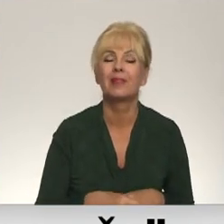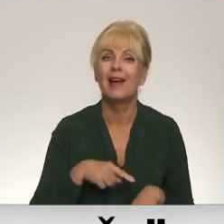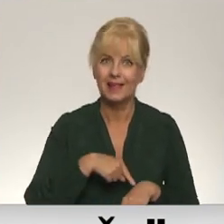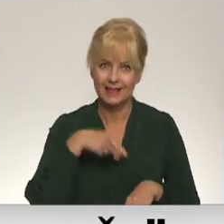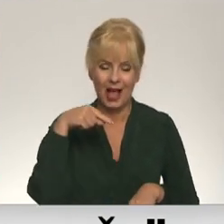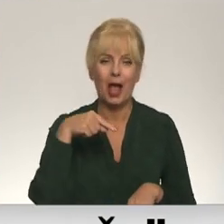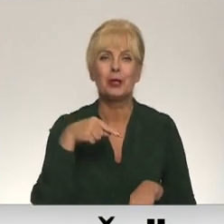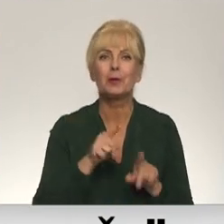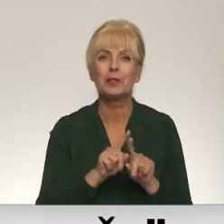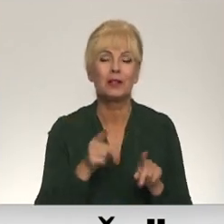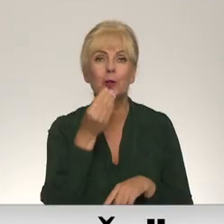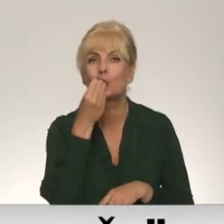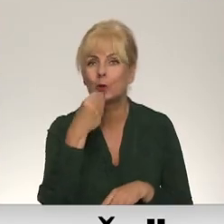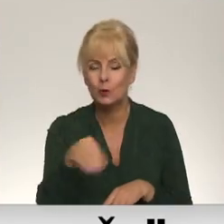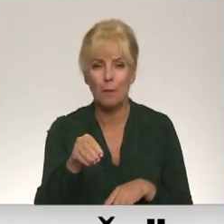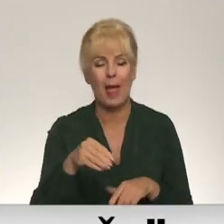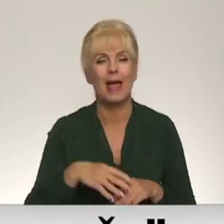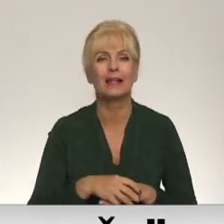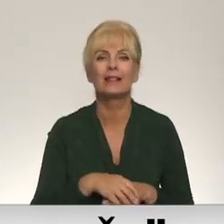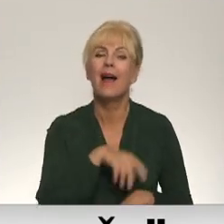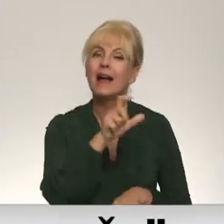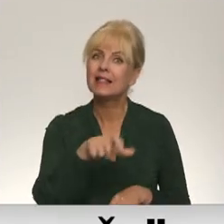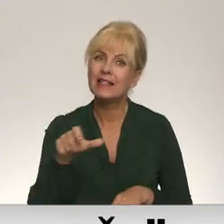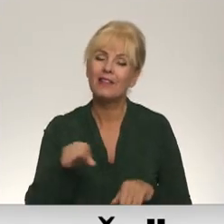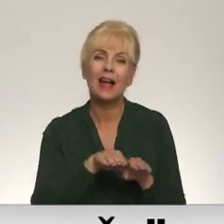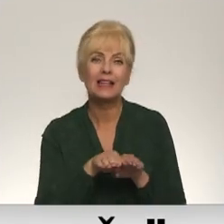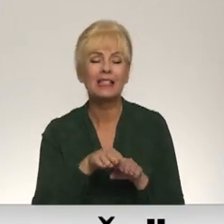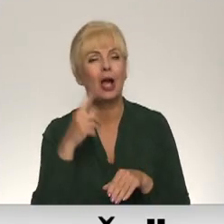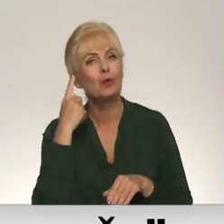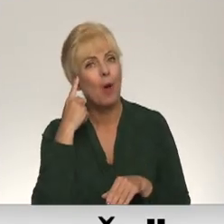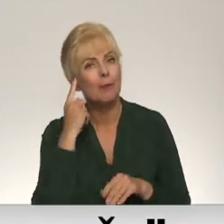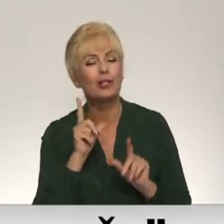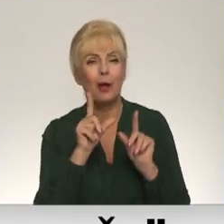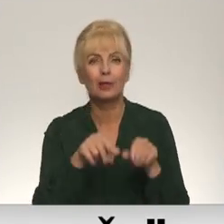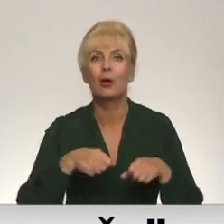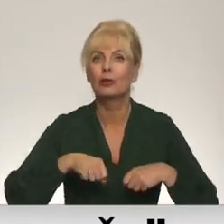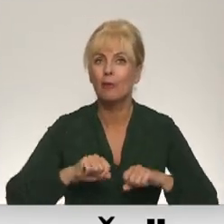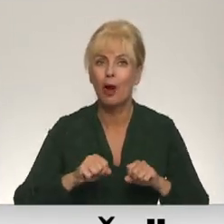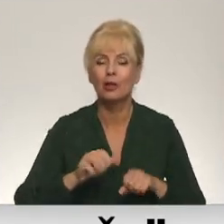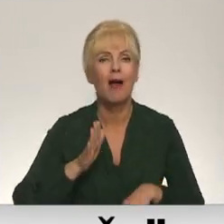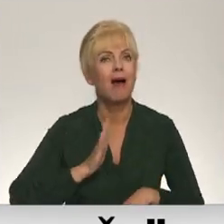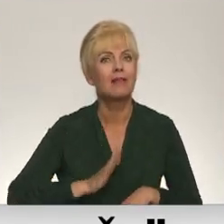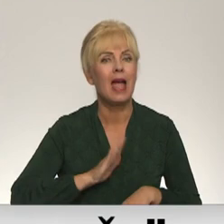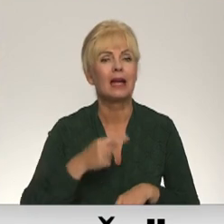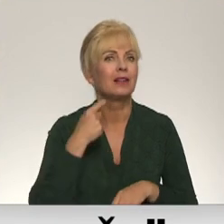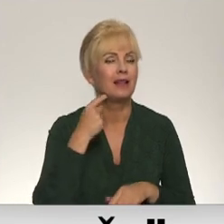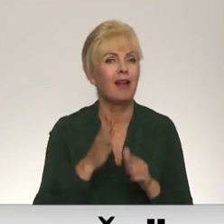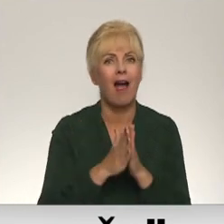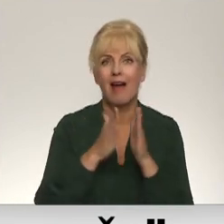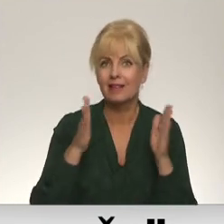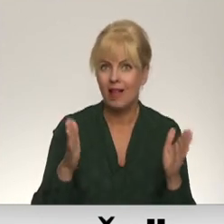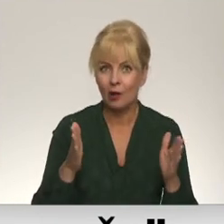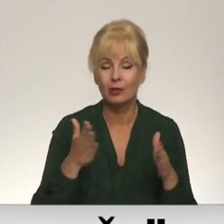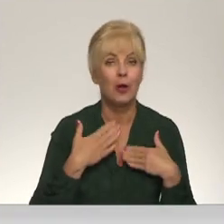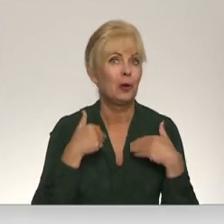Sajūtas ir superīgs. Nu, cilvēki, kas ir līdzīgi domājoši brauc ar motocikliem, es negaidīju, ka Rīgā tik daudz ir īstenībā. A, ļoti